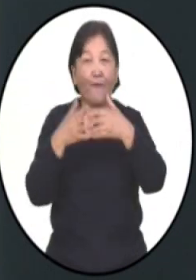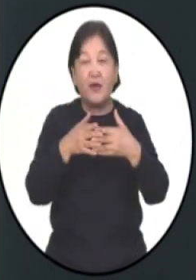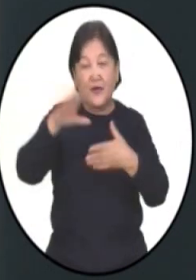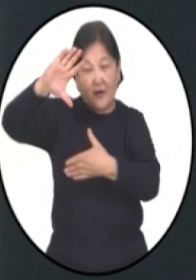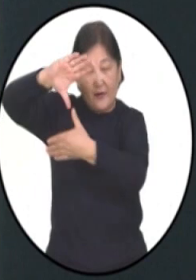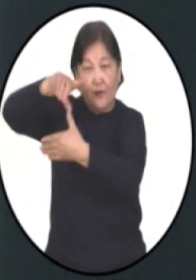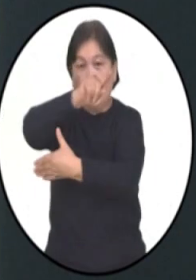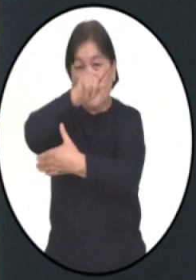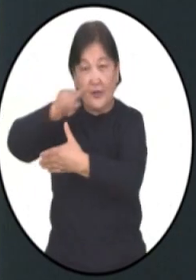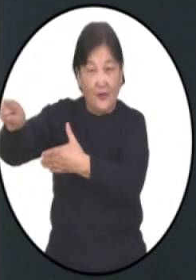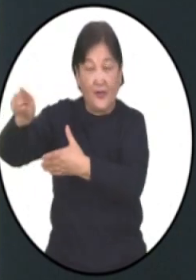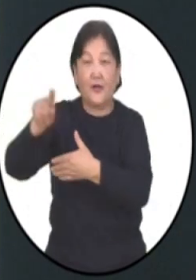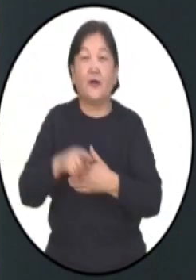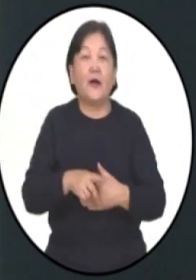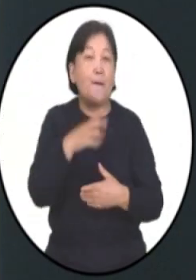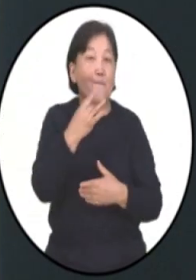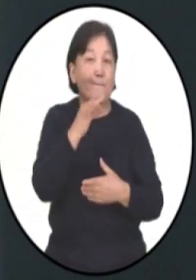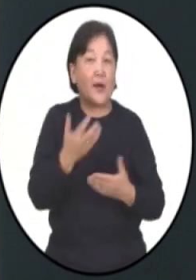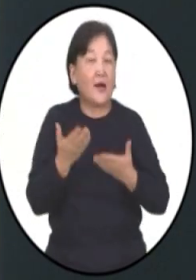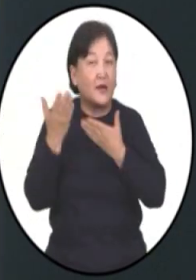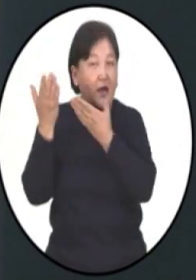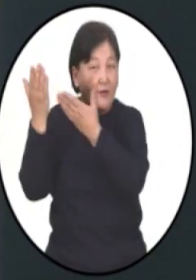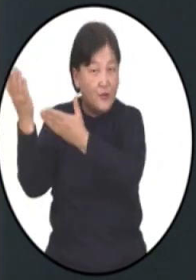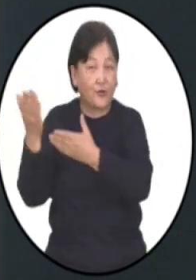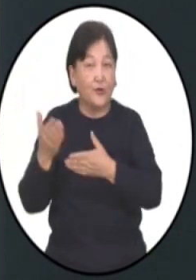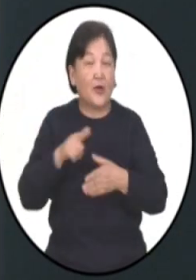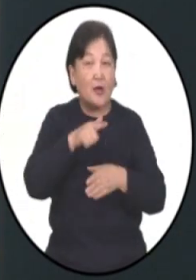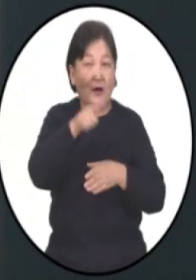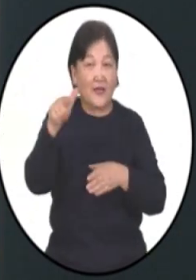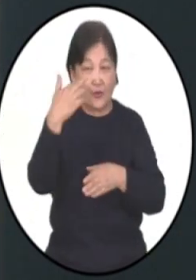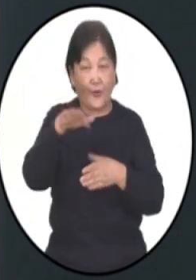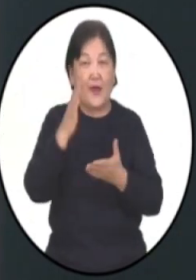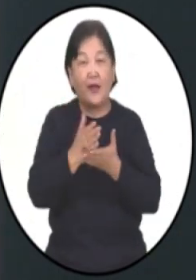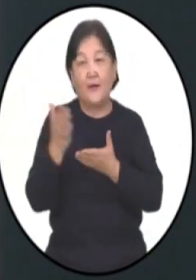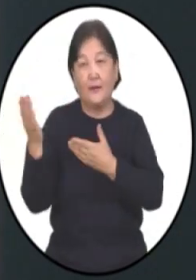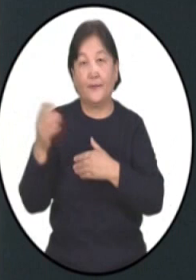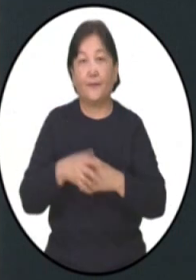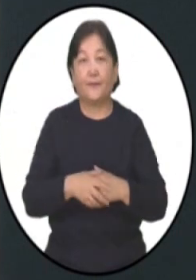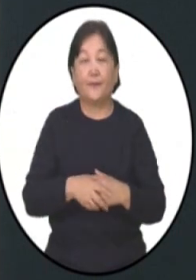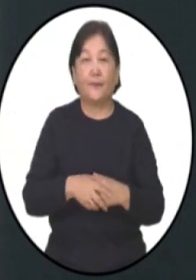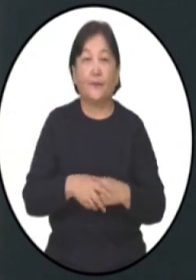гих мэтлэнгэр хамгийн их бараа тавар болон бүтээгдэхүүнөө тээвэрлэгддэг байна.